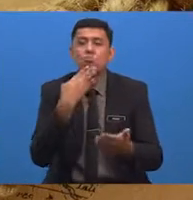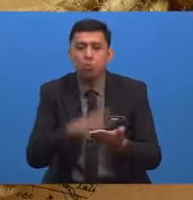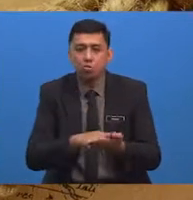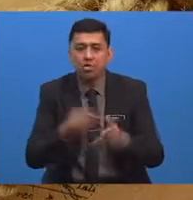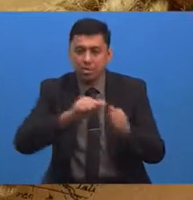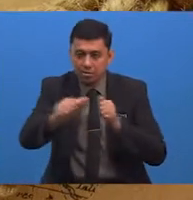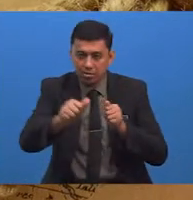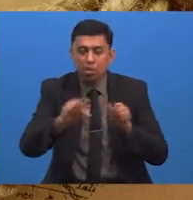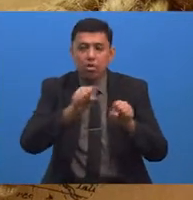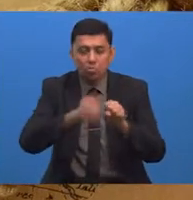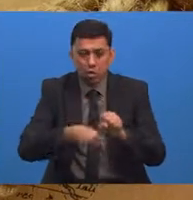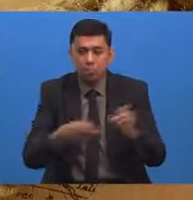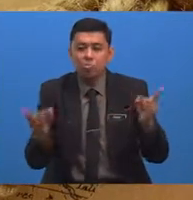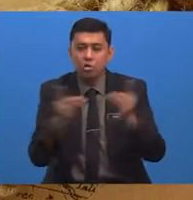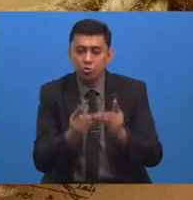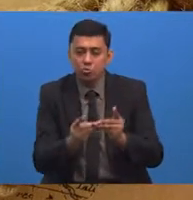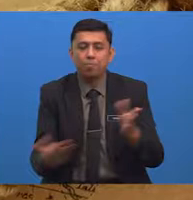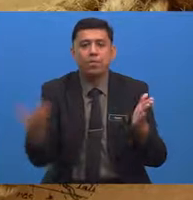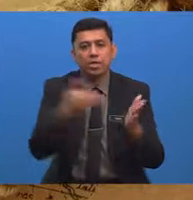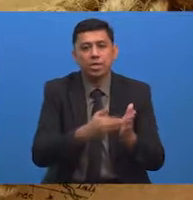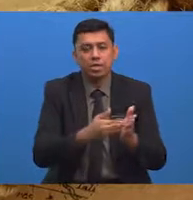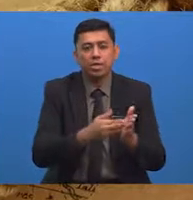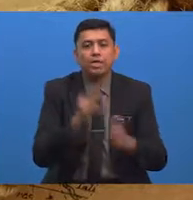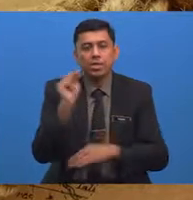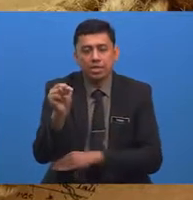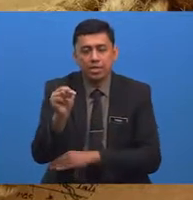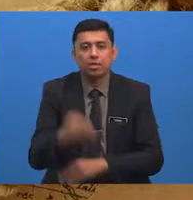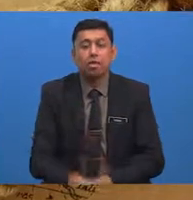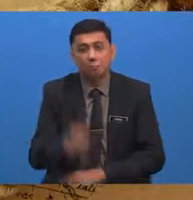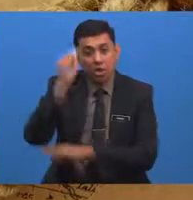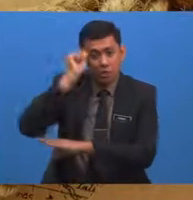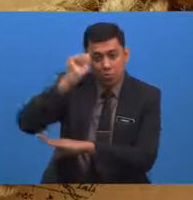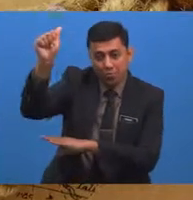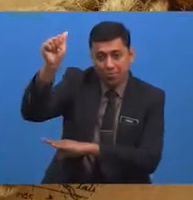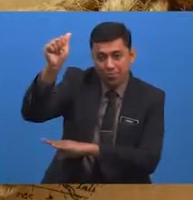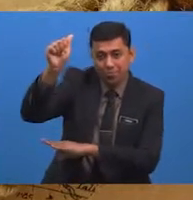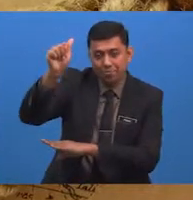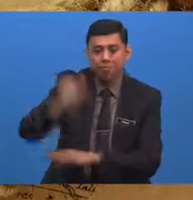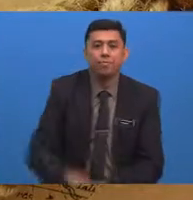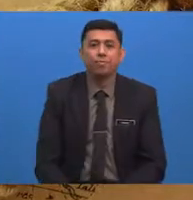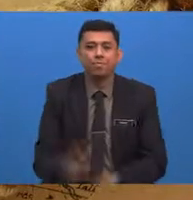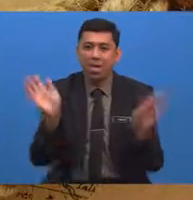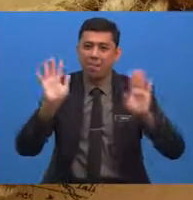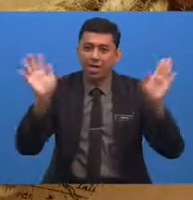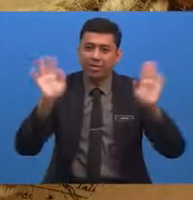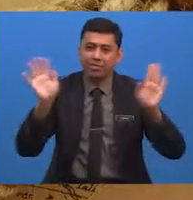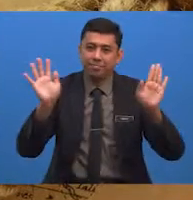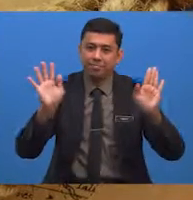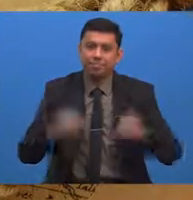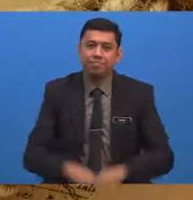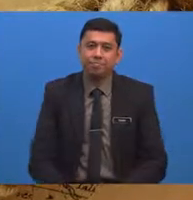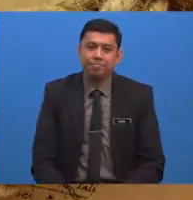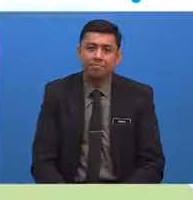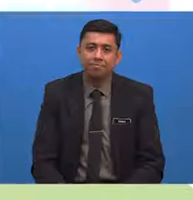dijauhkan. Semoga kita berjumpa kembali dalam sesi seterusnya. Assalamualaikum. Bye-bye.